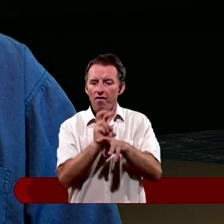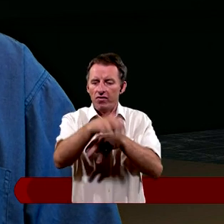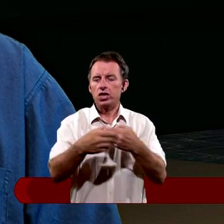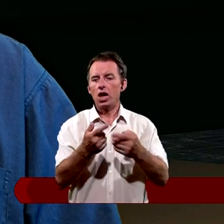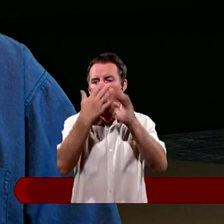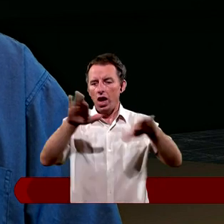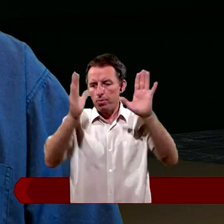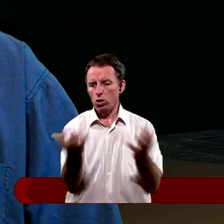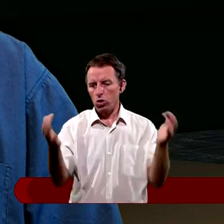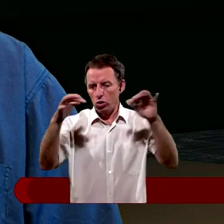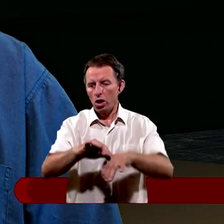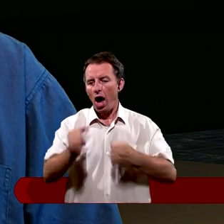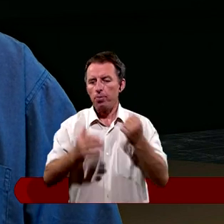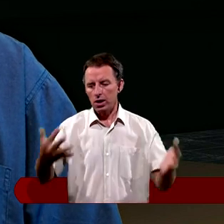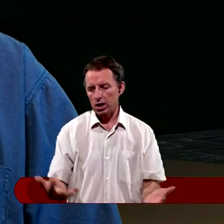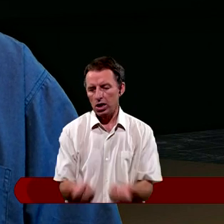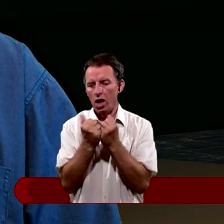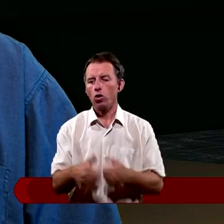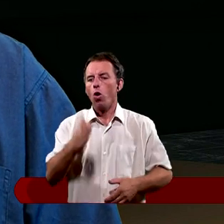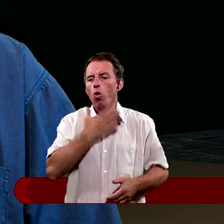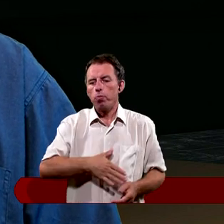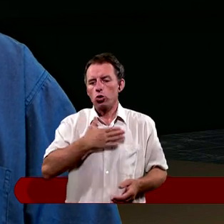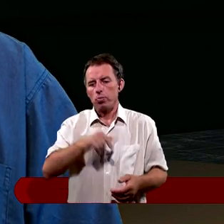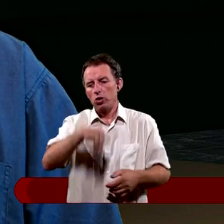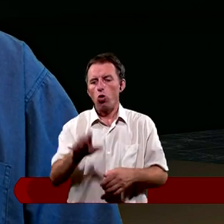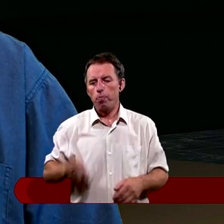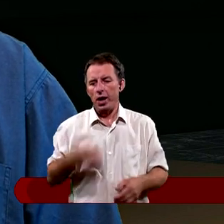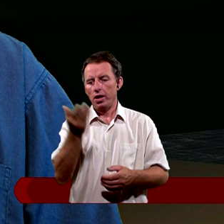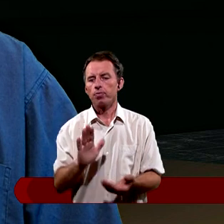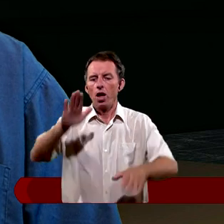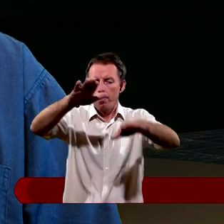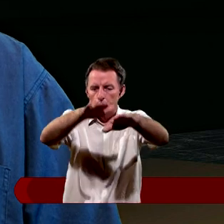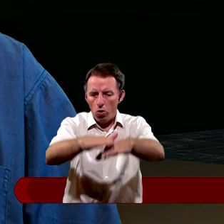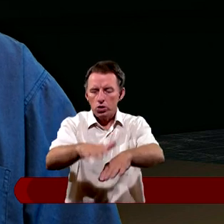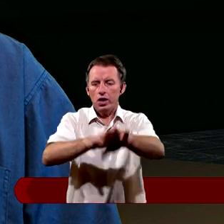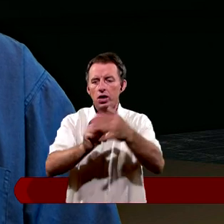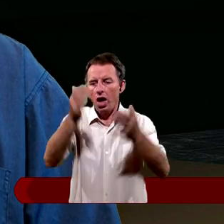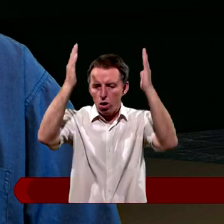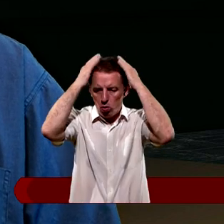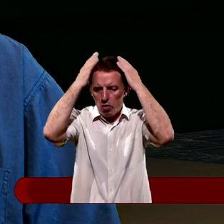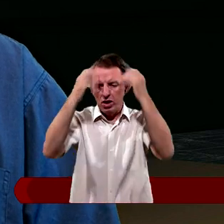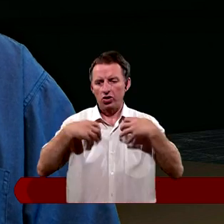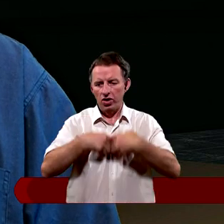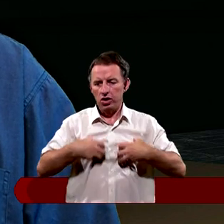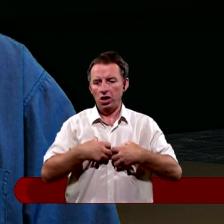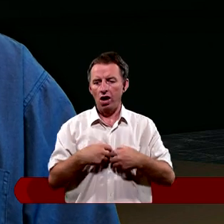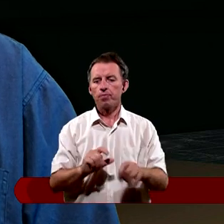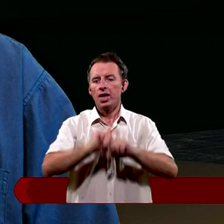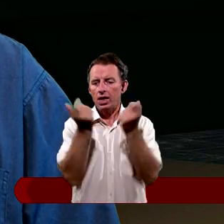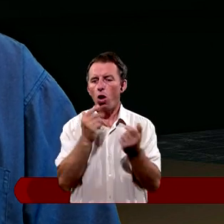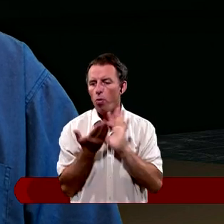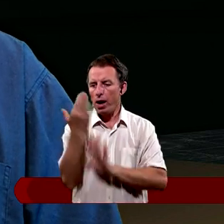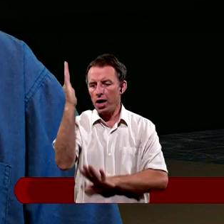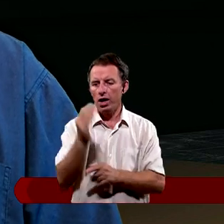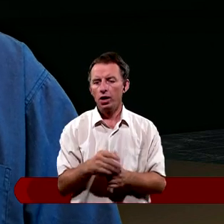namiotu zgromadzenia, aby znaleźć upodobanie u Pana. Niech położy rękę swoją na głowie zwierzęcia ofiary